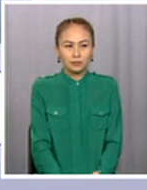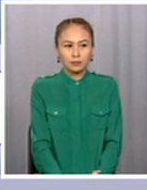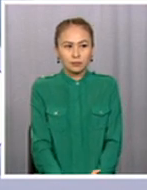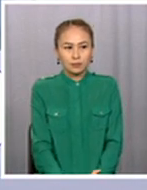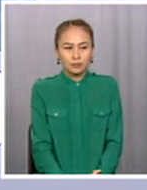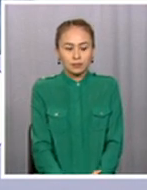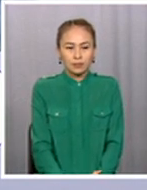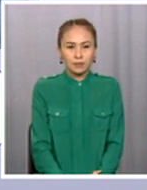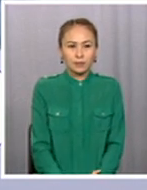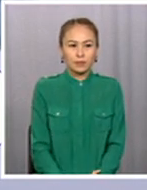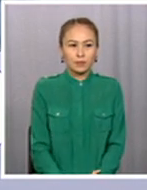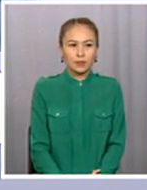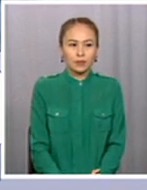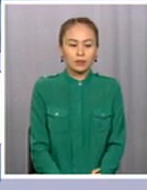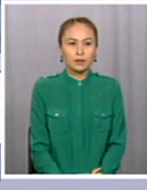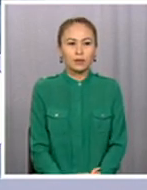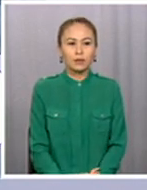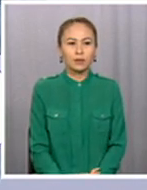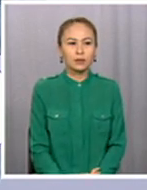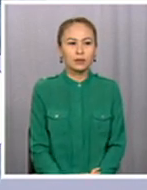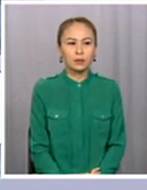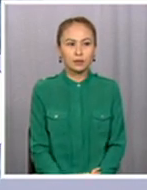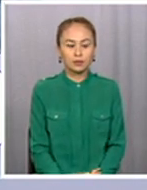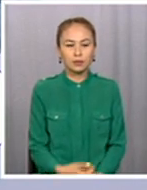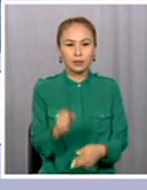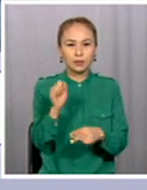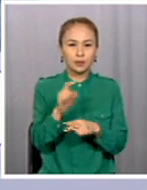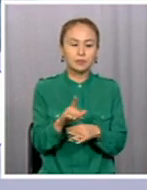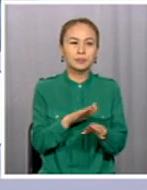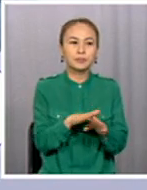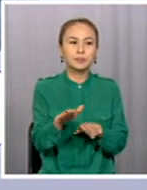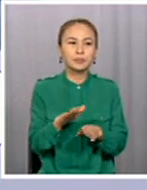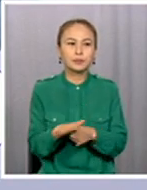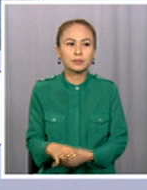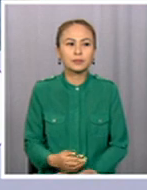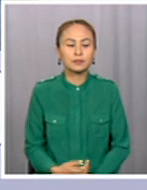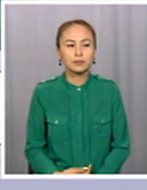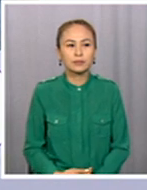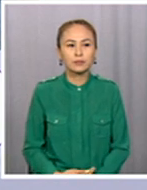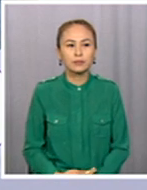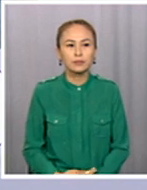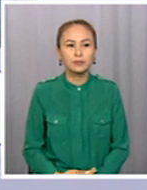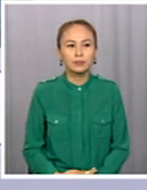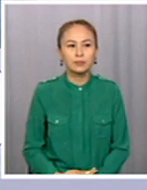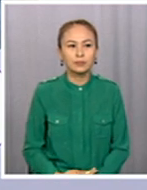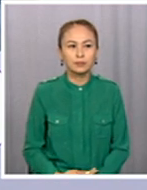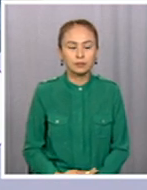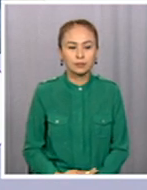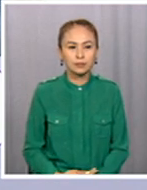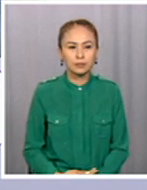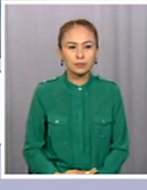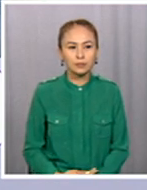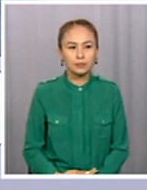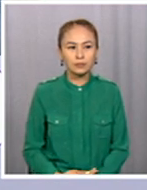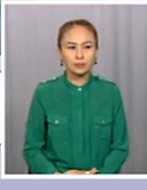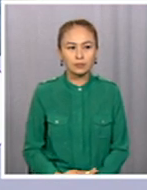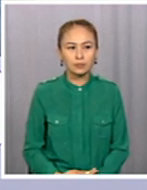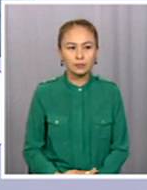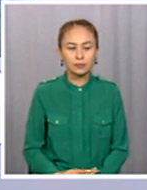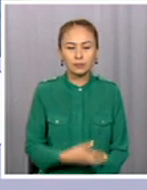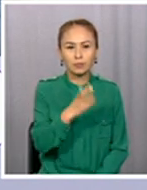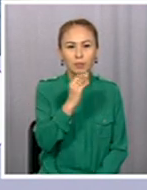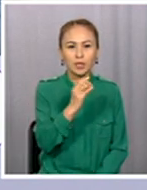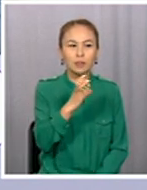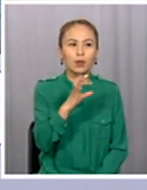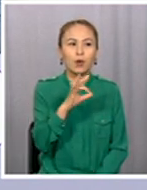Енді балалар сабағымызды қорытындылау үшін тапсырма бөліміне көшейік. Алғашқы тапсырмаға назар аударыңыздар. Бес